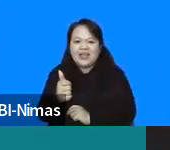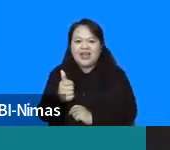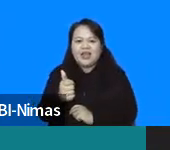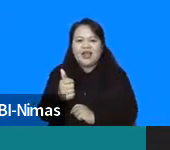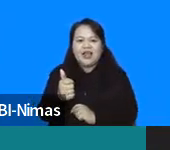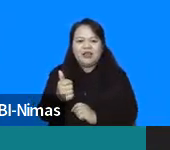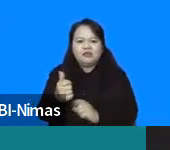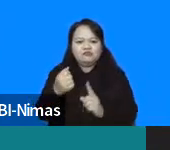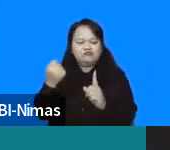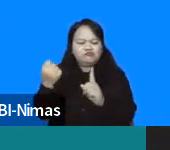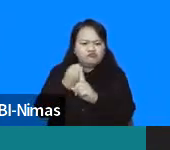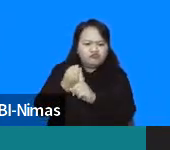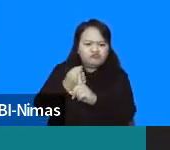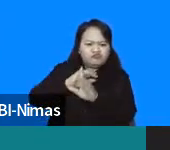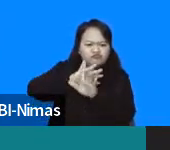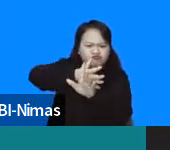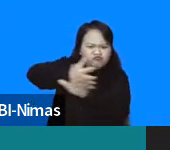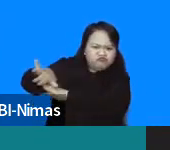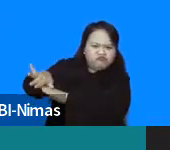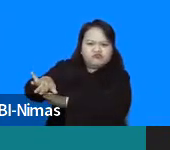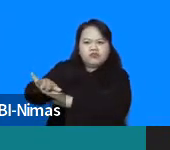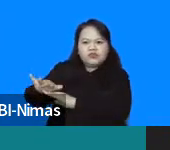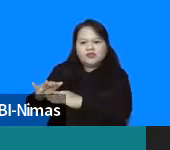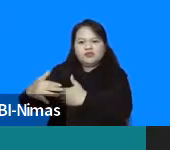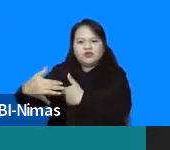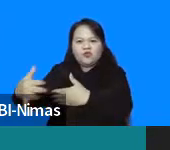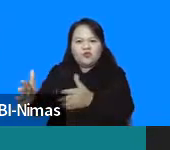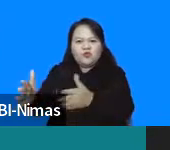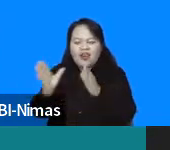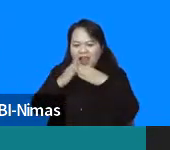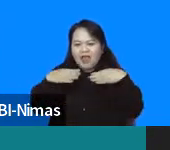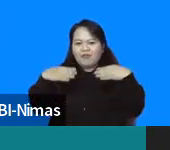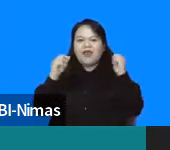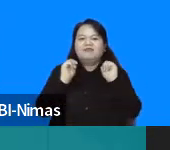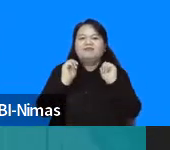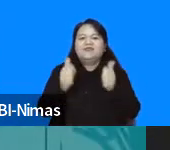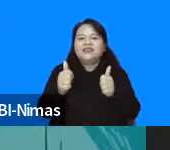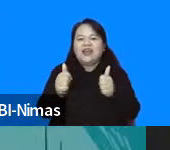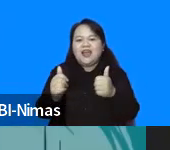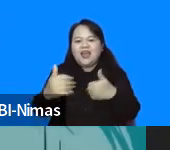berubah, lawan perundungan, ciptakan ruang